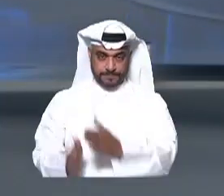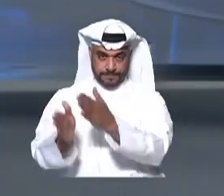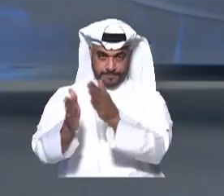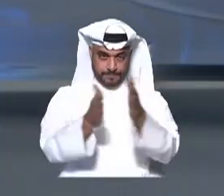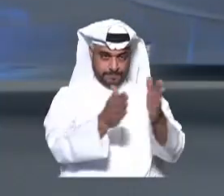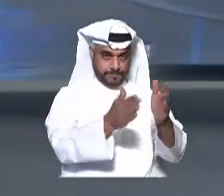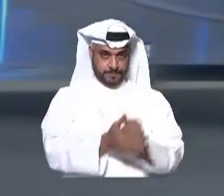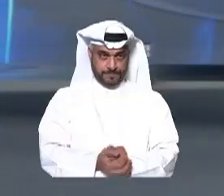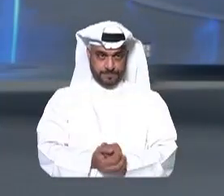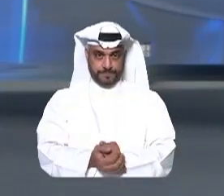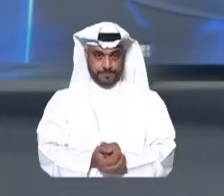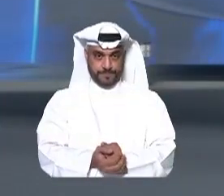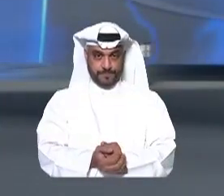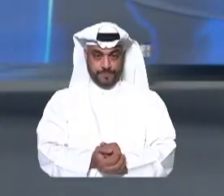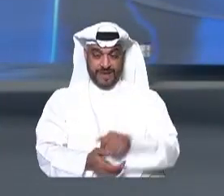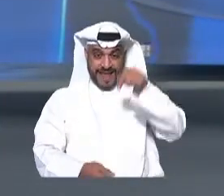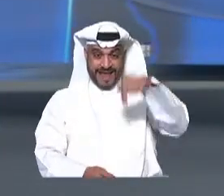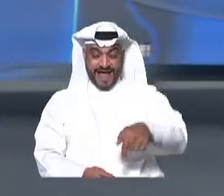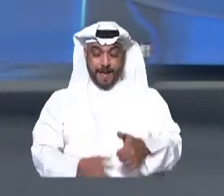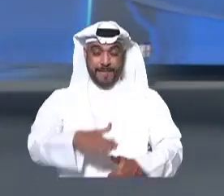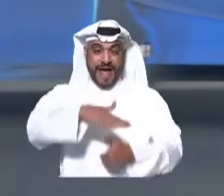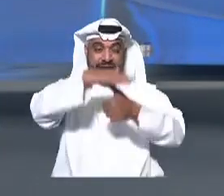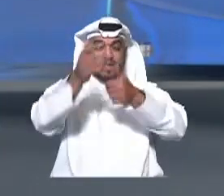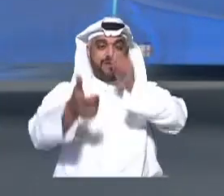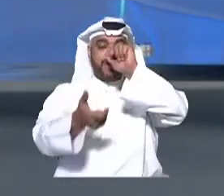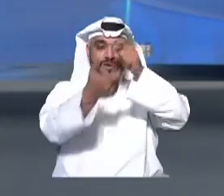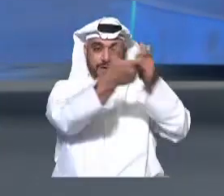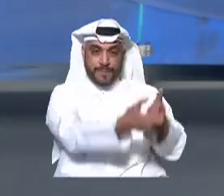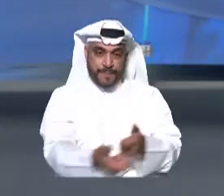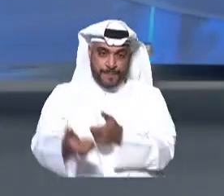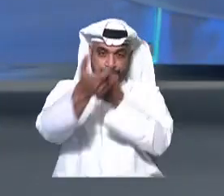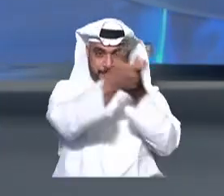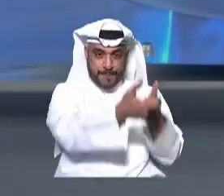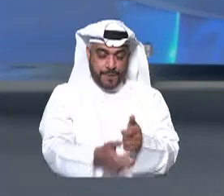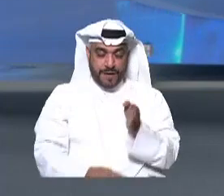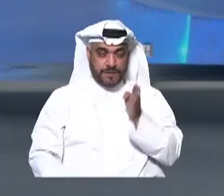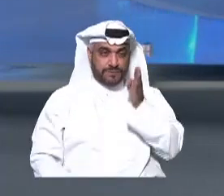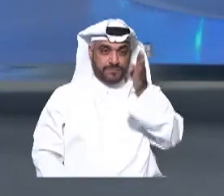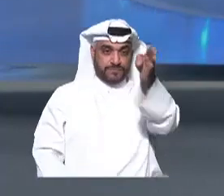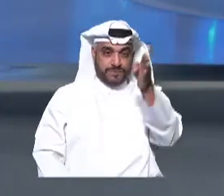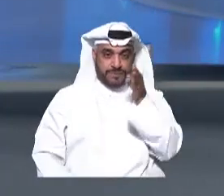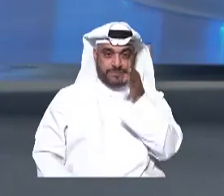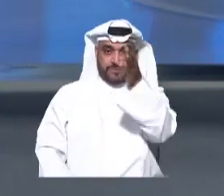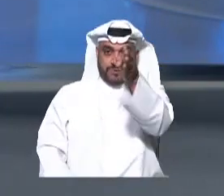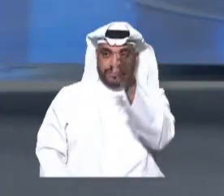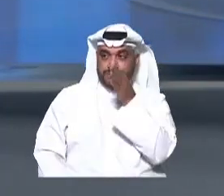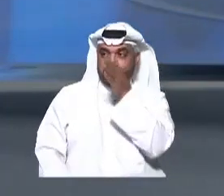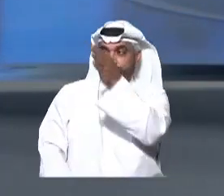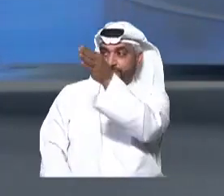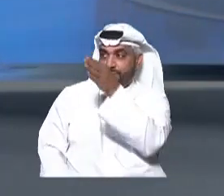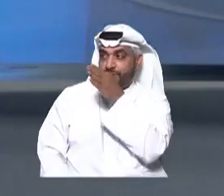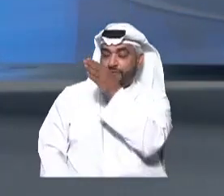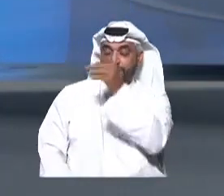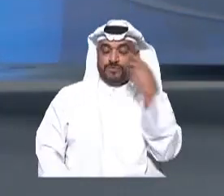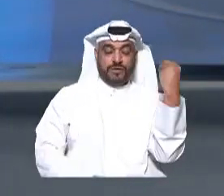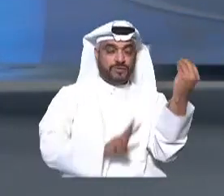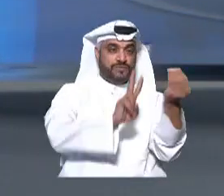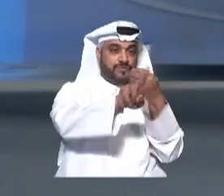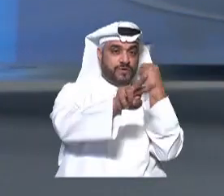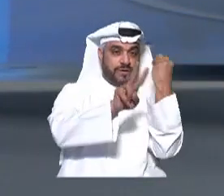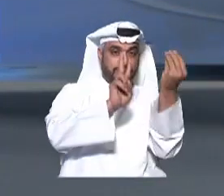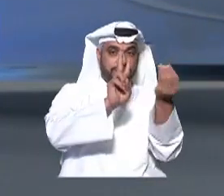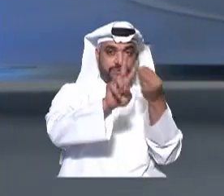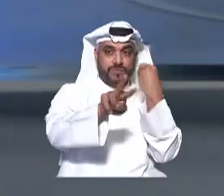قام رئيس قوة الإطفاء العام الفريق خالد المكراد اليوم بجولة ميدانية للاطلاع على عمل فرق التفتيش التابعة